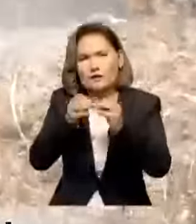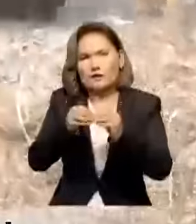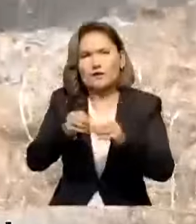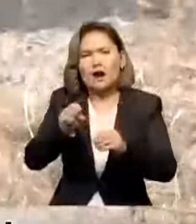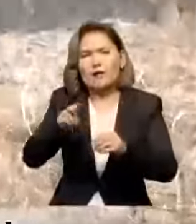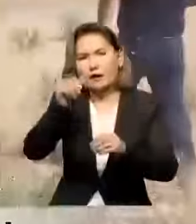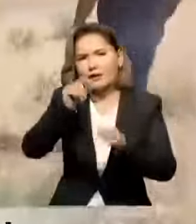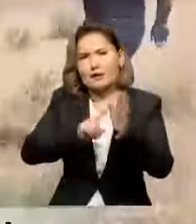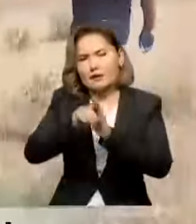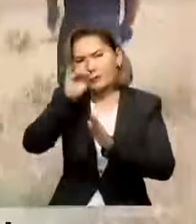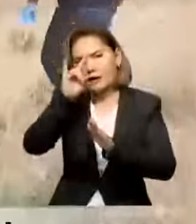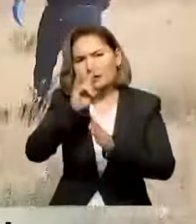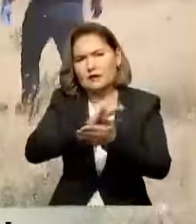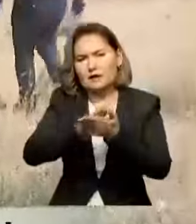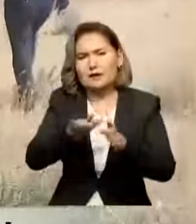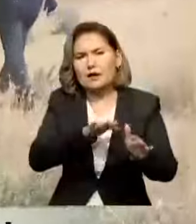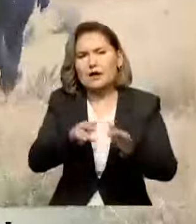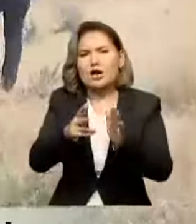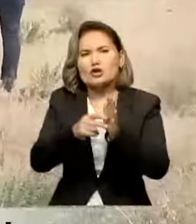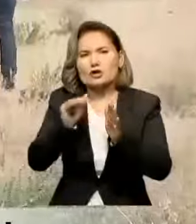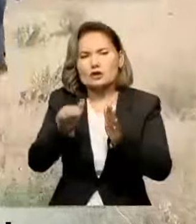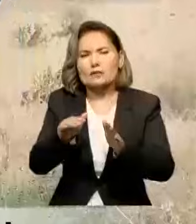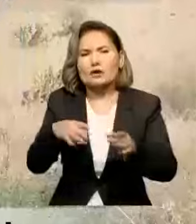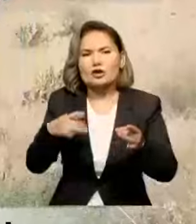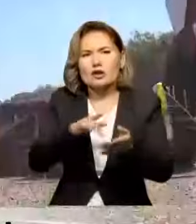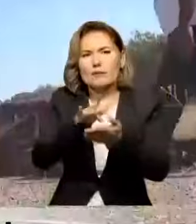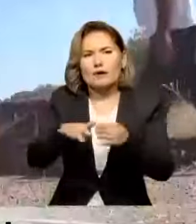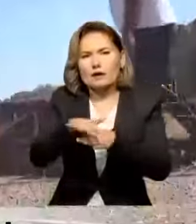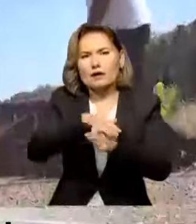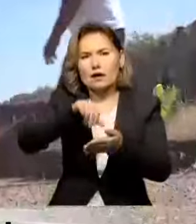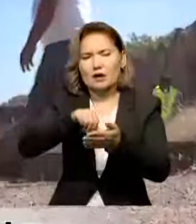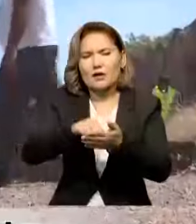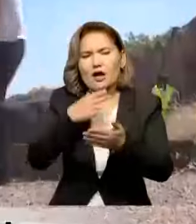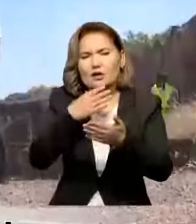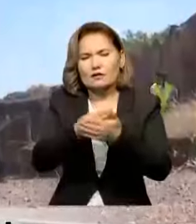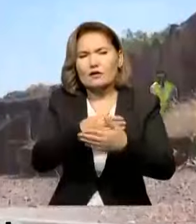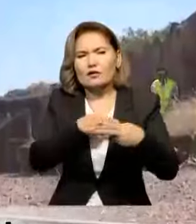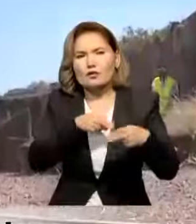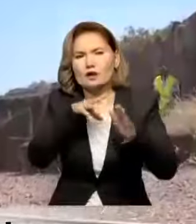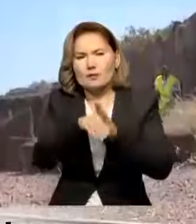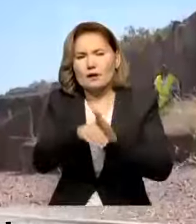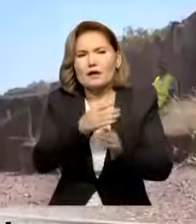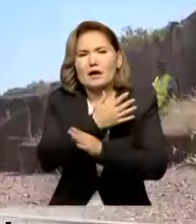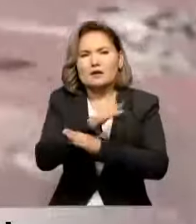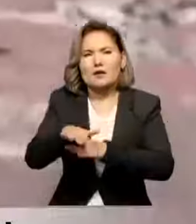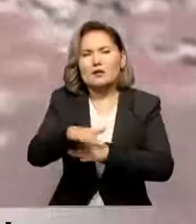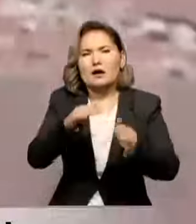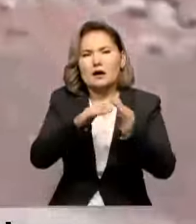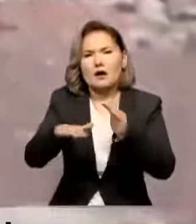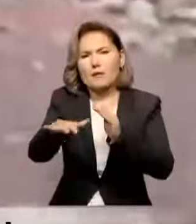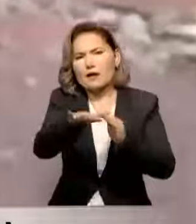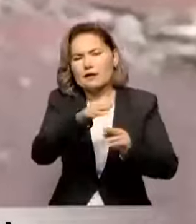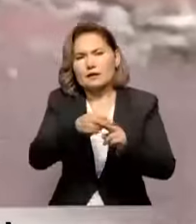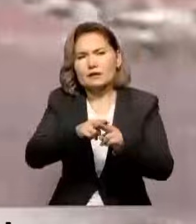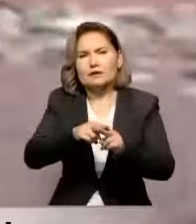басталған Таза Қазақстан акциясына 800 мыңнан аса жамбылдық қатысып, өз үлесін қосты. Олар саябақтар мен